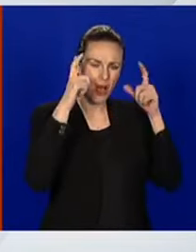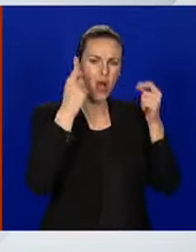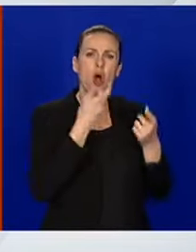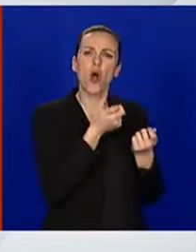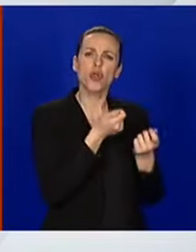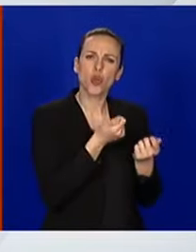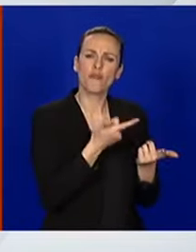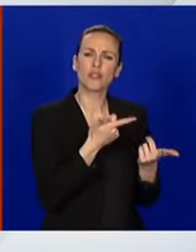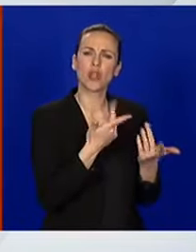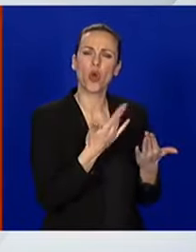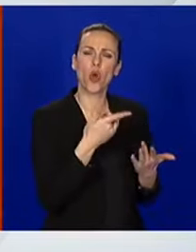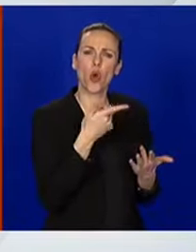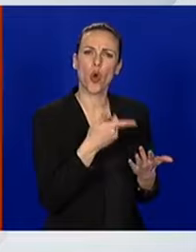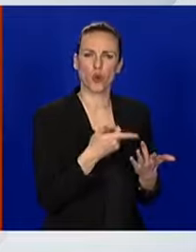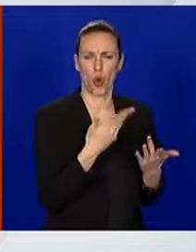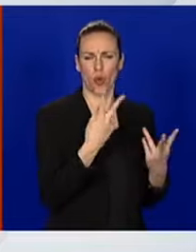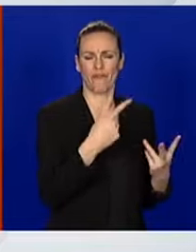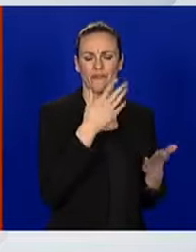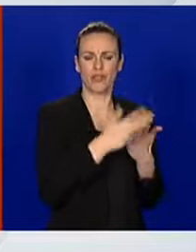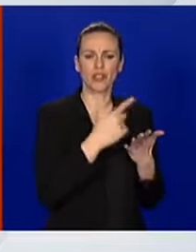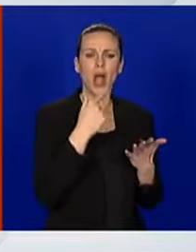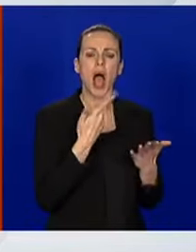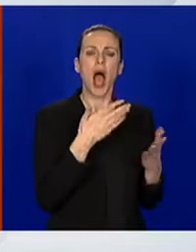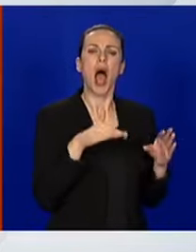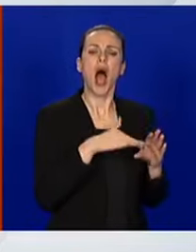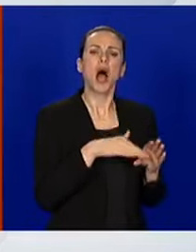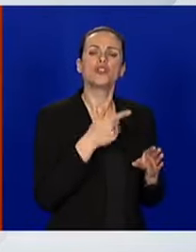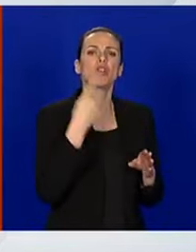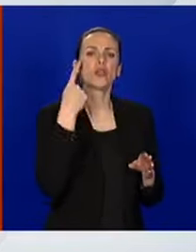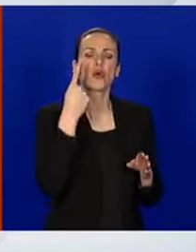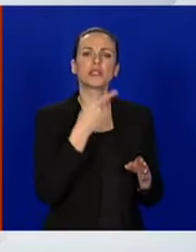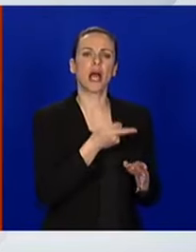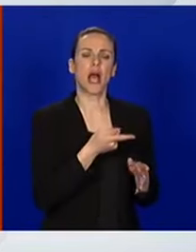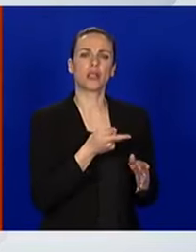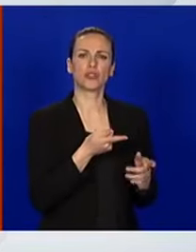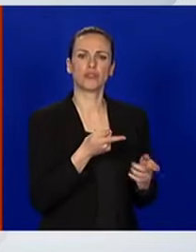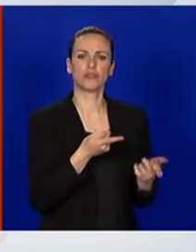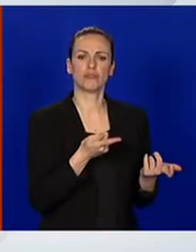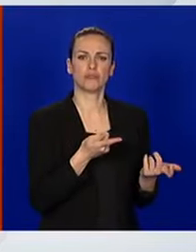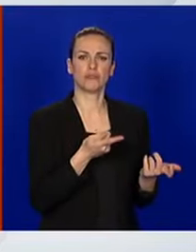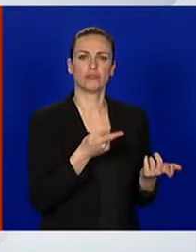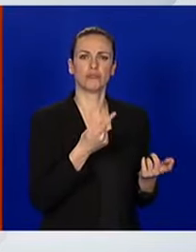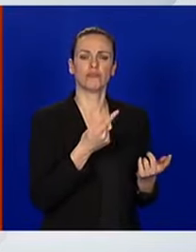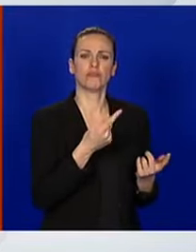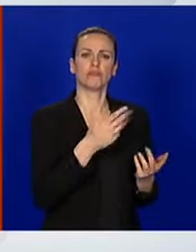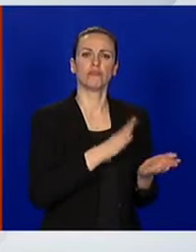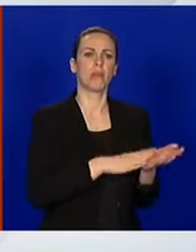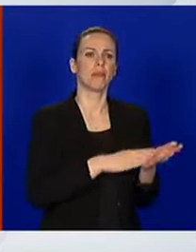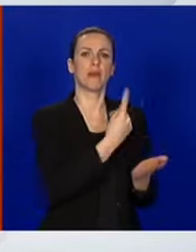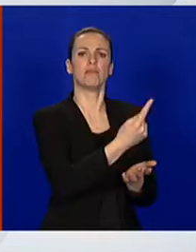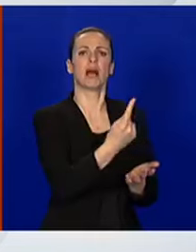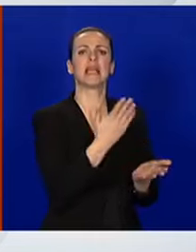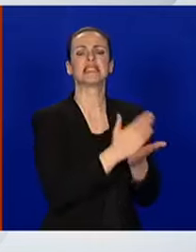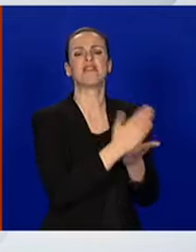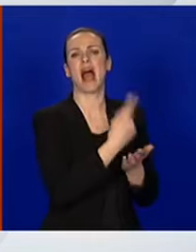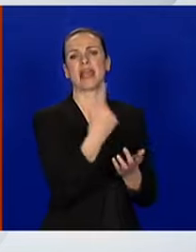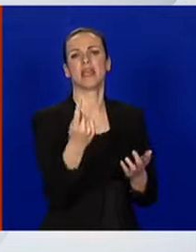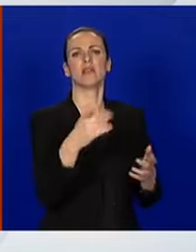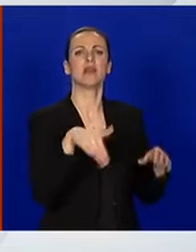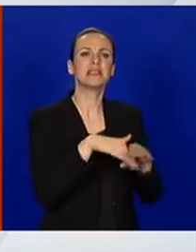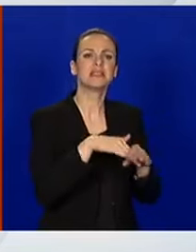koliko je ona vrijedna, što ona zapravo konkretno znači za možda pojedinog zdravstvenog djelatnika, koliko dugo